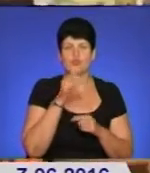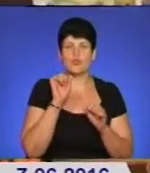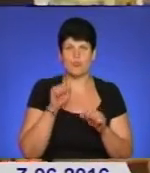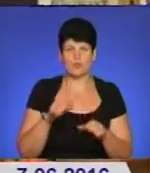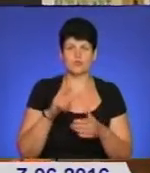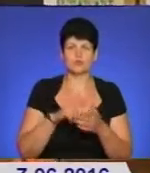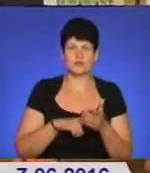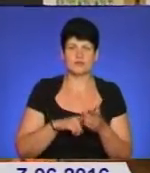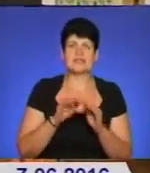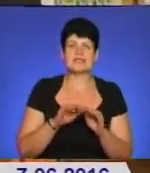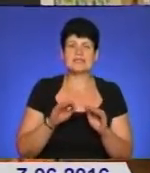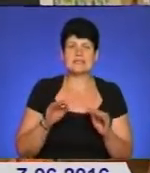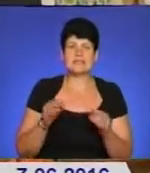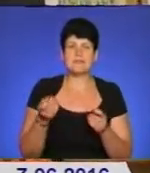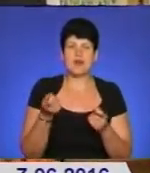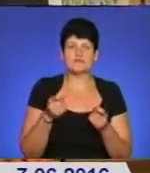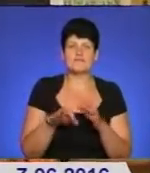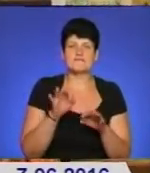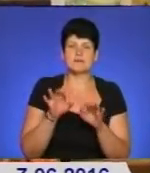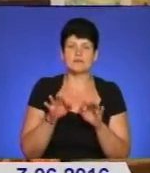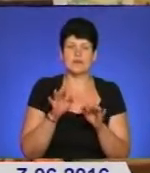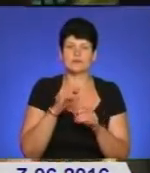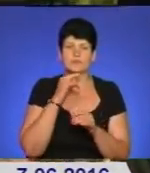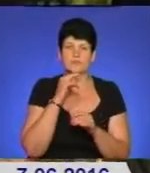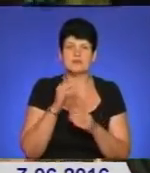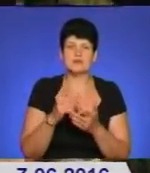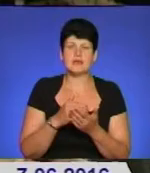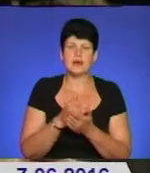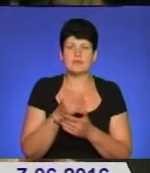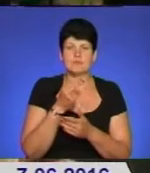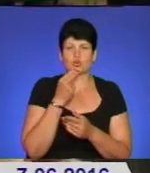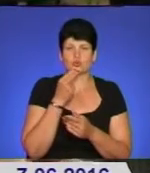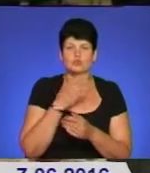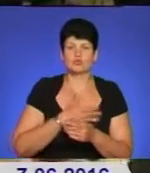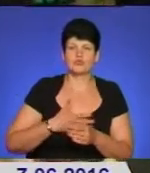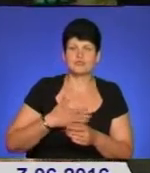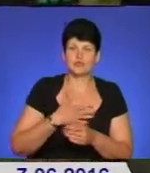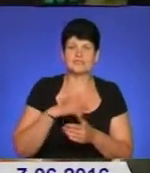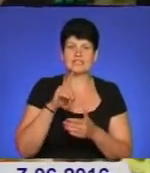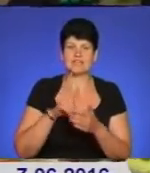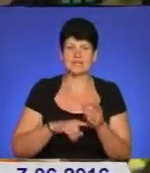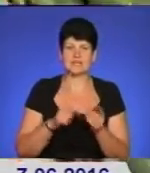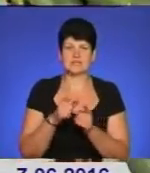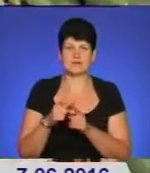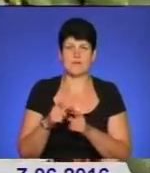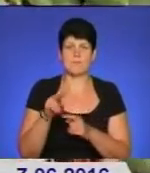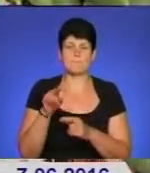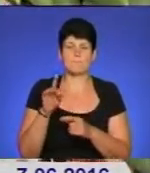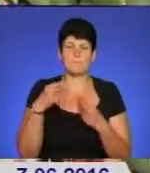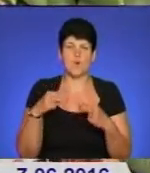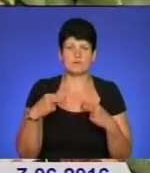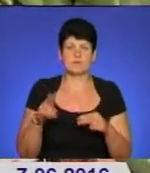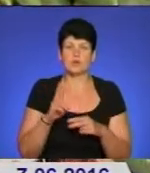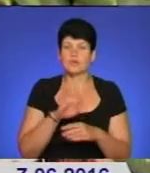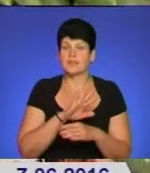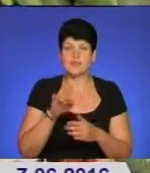чи довіряєте продавцям? Ну, як вам сказати? Ну, не завжди довіряємо. Але